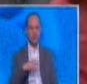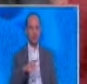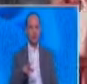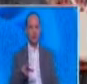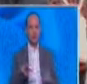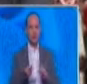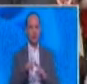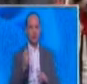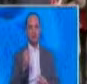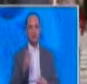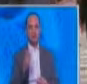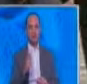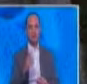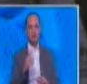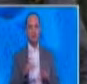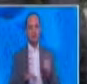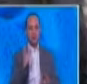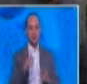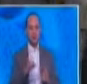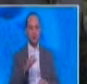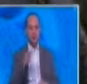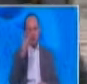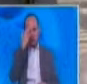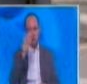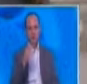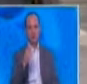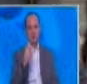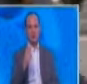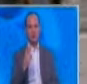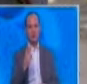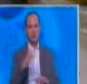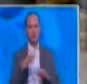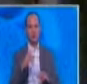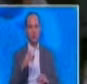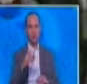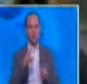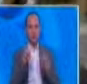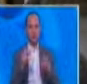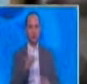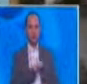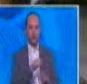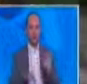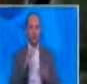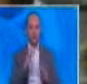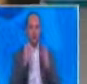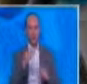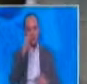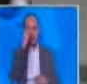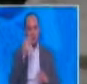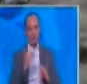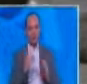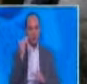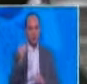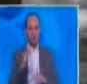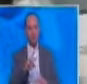Kanser hastalarımız, kanser tanısı ve tedavisi olan hastalar iki açıdan daha bir tedirgin. Tedavi almazsam hastalığım ilerler mi